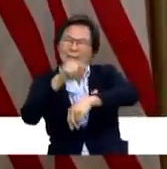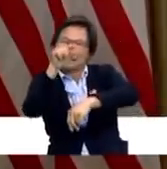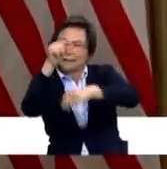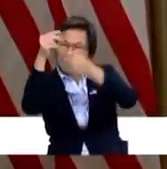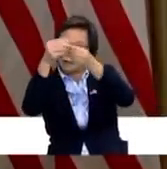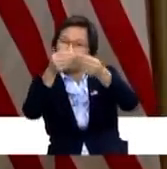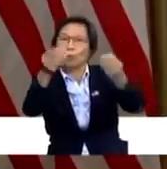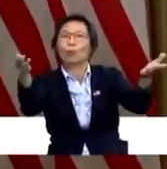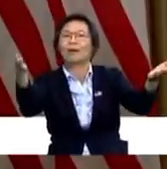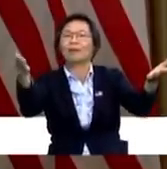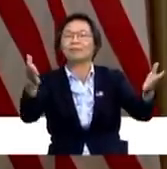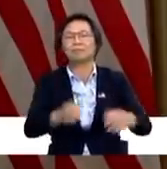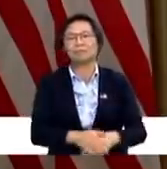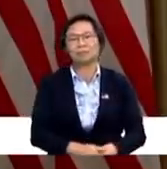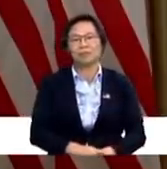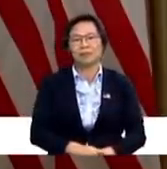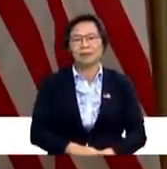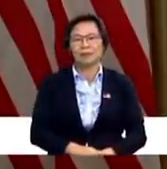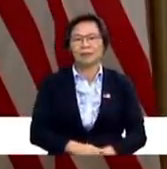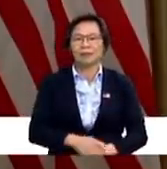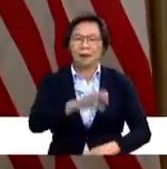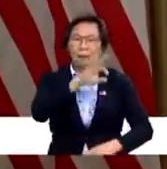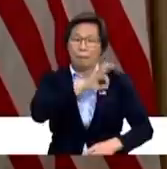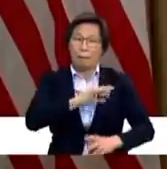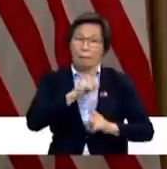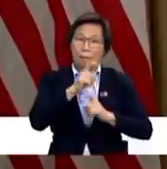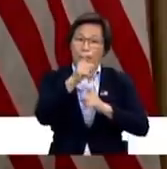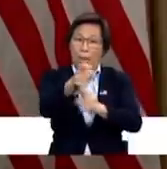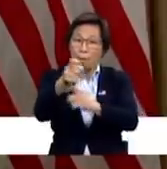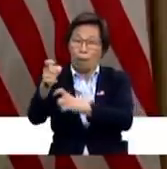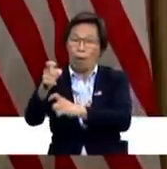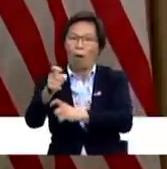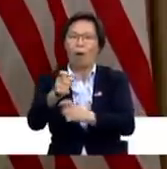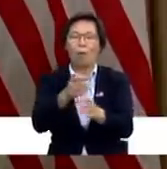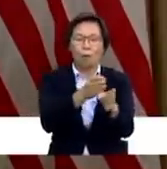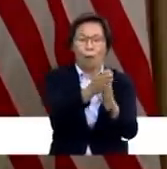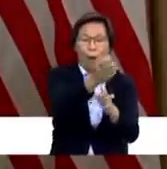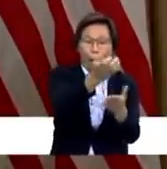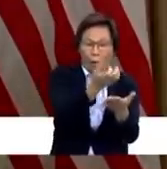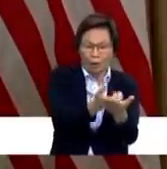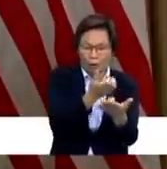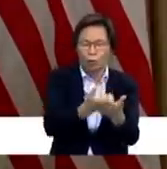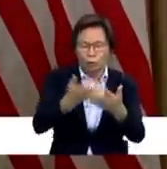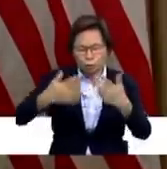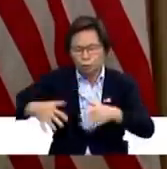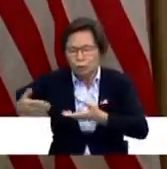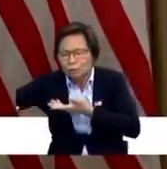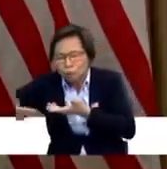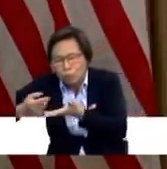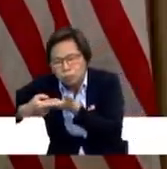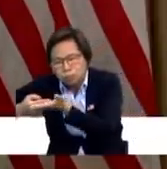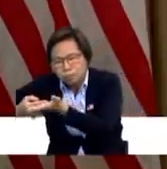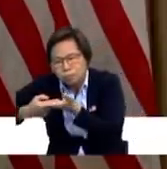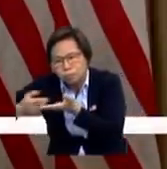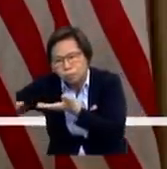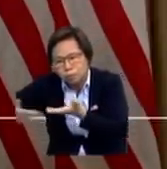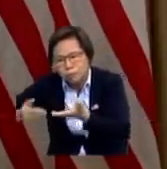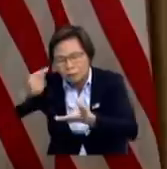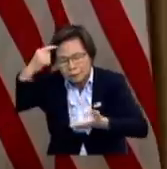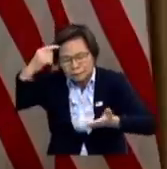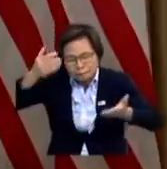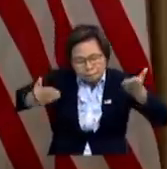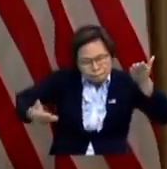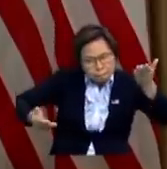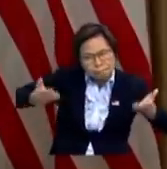terdekat kebodohanku dan sektor ekonomi sedang pun kita bincangkan dan dipertimbangkan